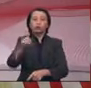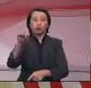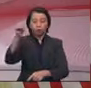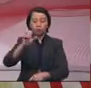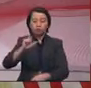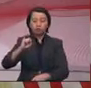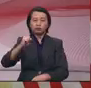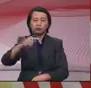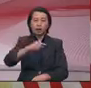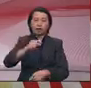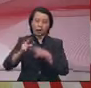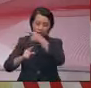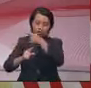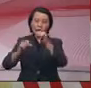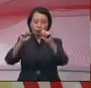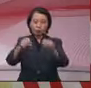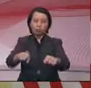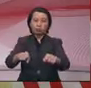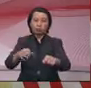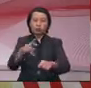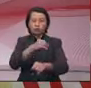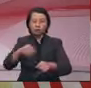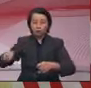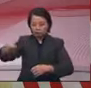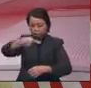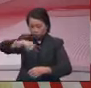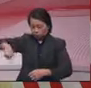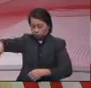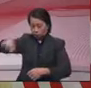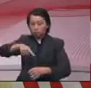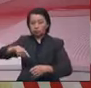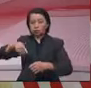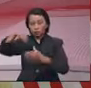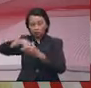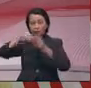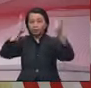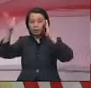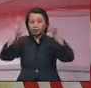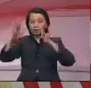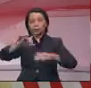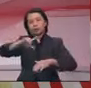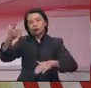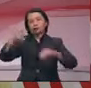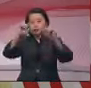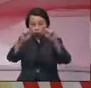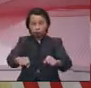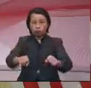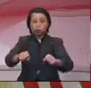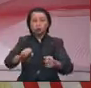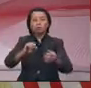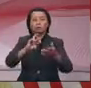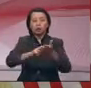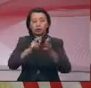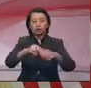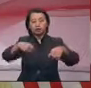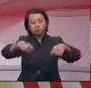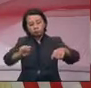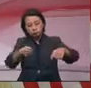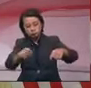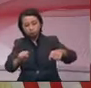Sepang dan litar-litar tempatan yang lain. Jelas bahawa sukan